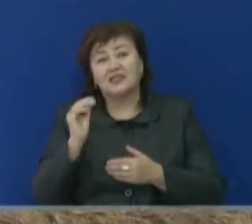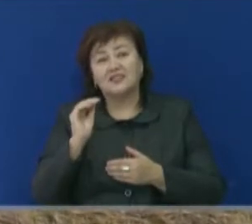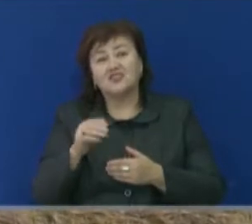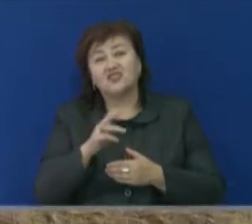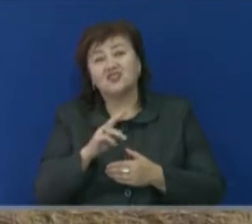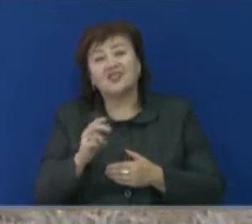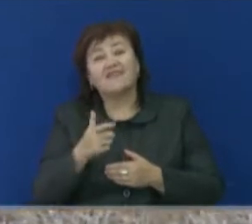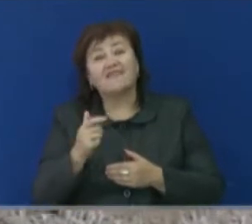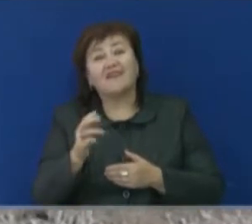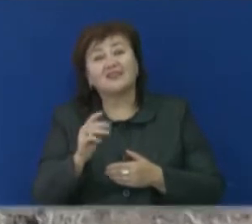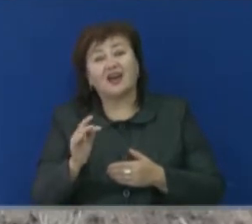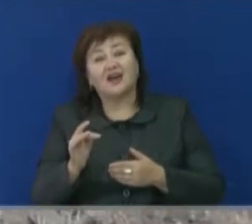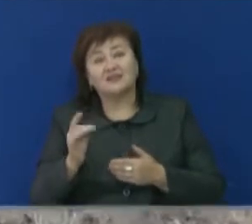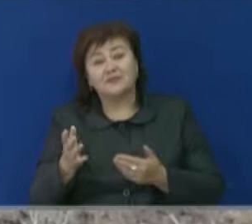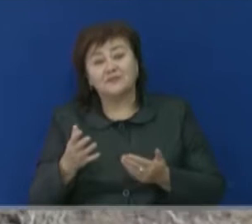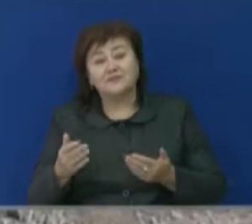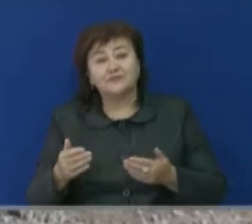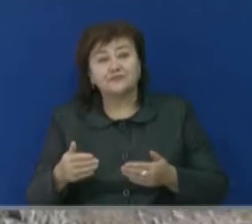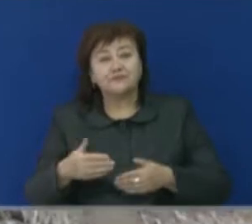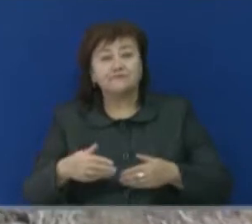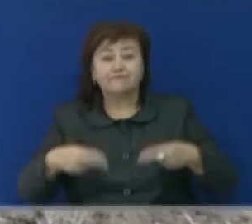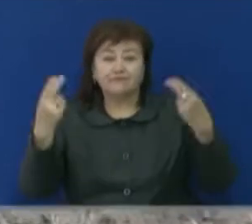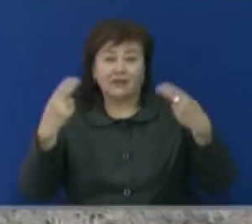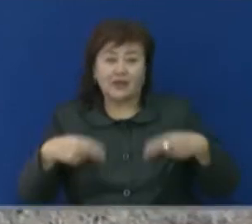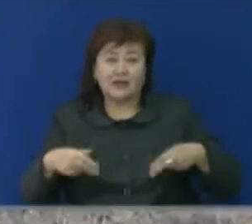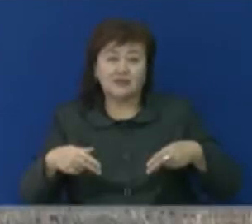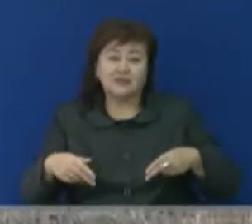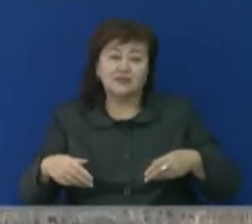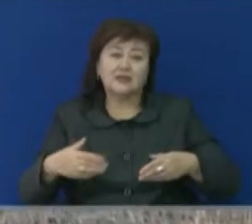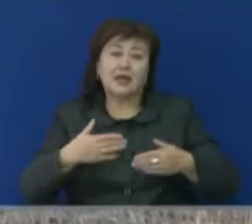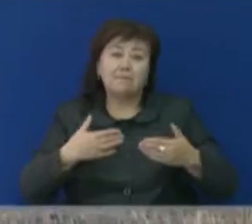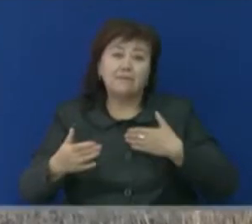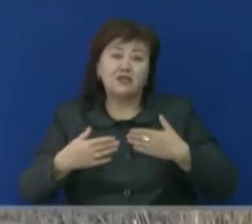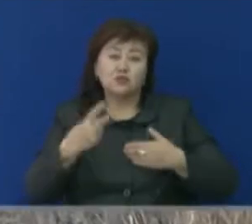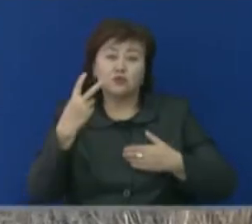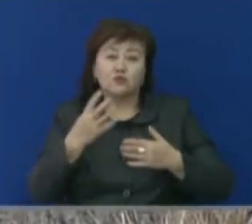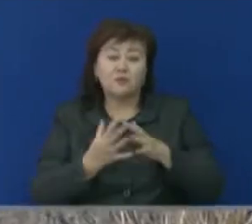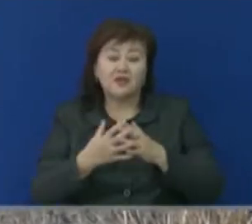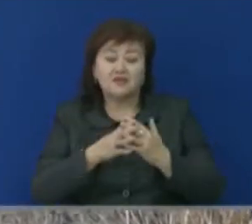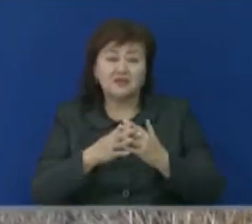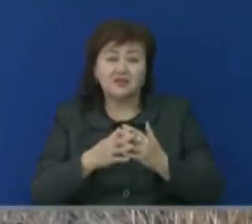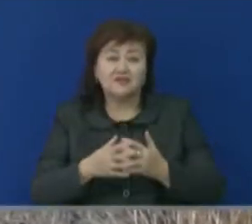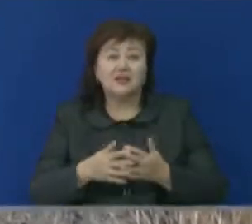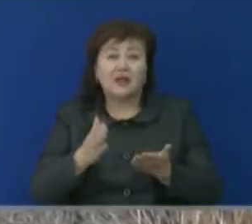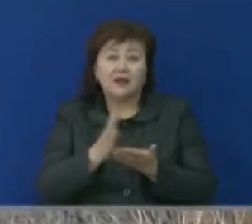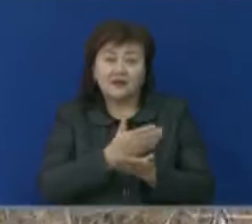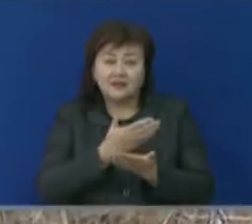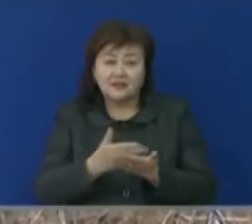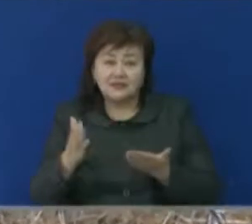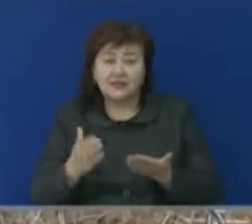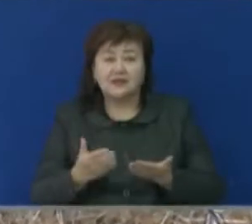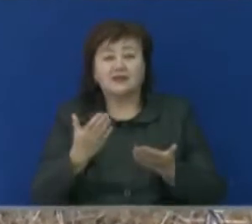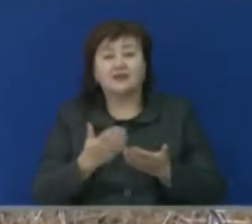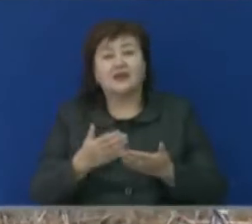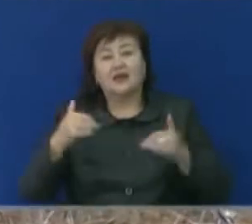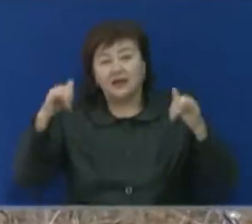елді мекендердің шекараларын белгілеу жөнінде жерге орналастыру жобалары әзірленді. 2700 бас ірі қара малдан 9 табын, 1500 бас